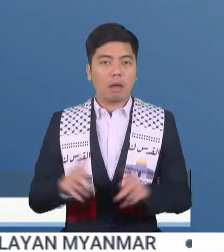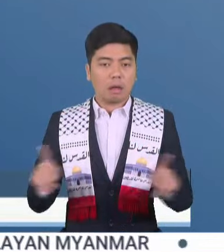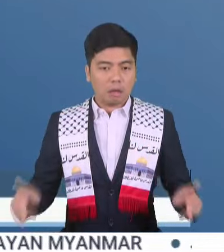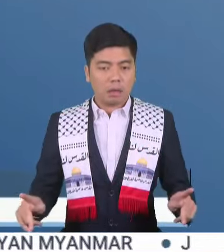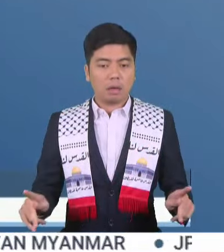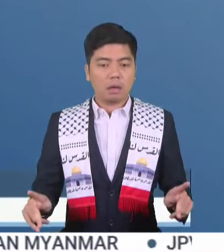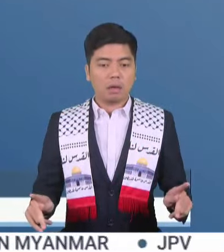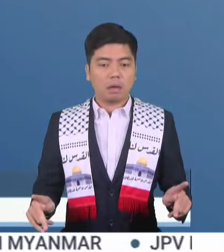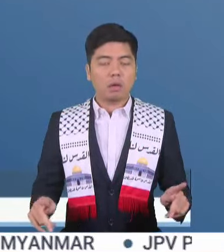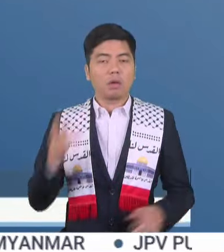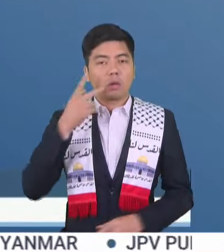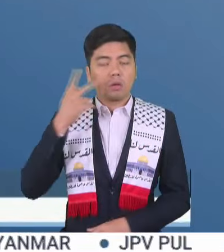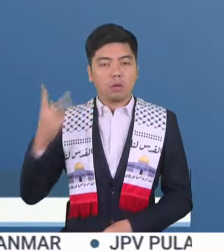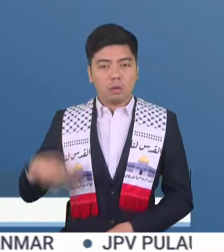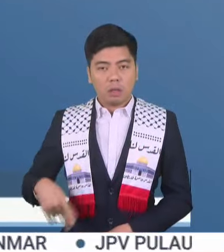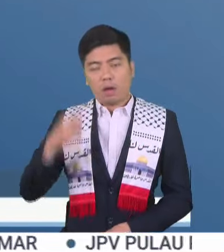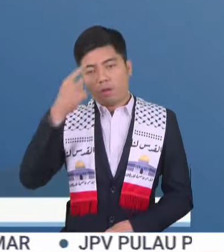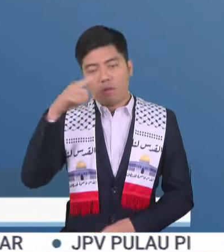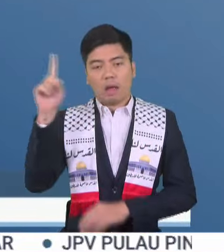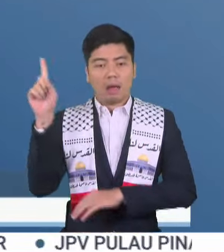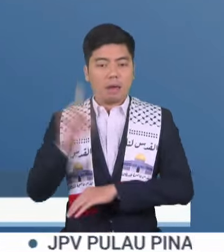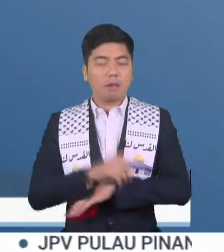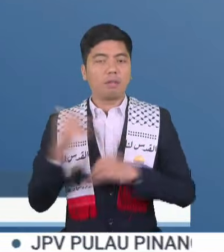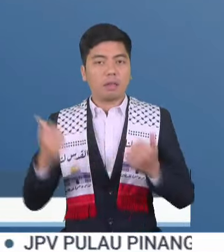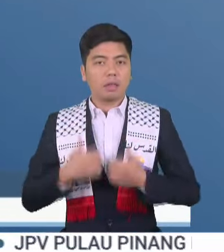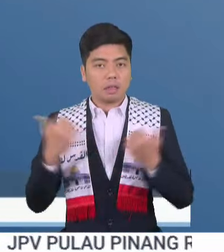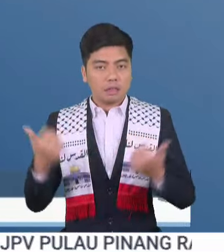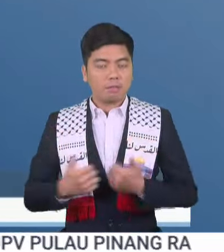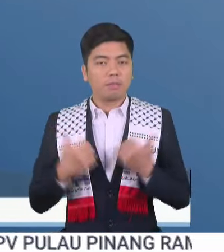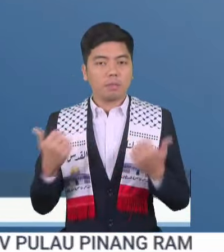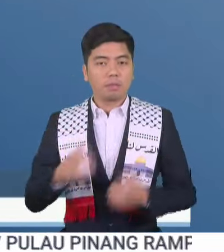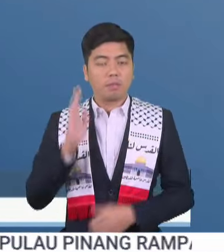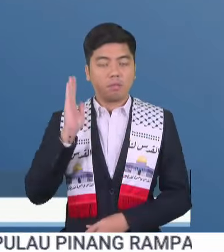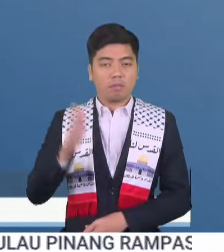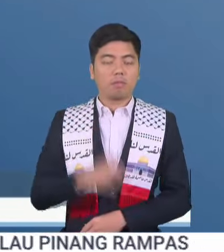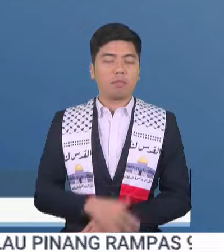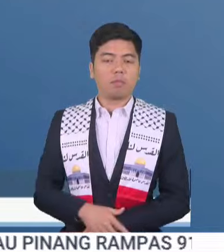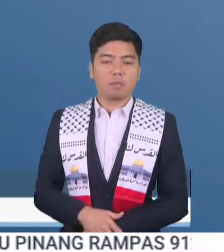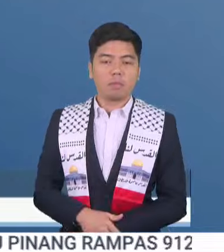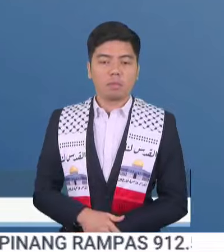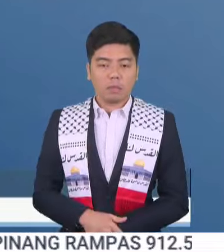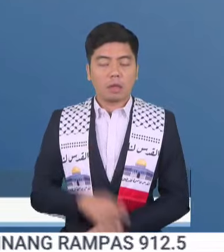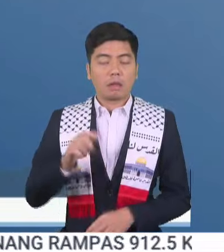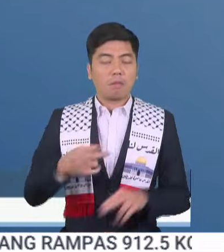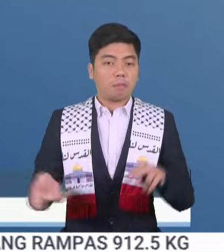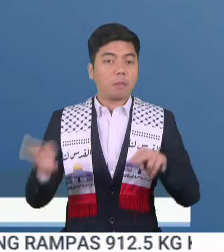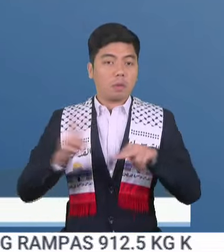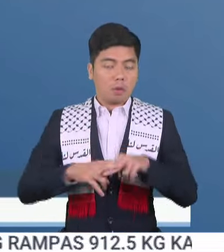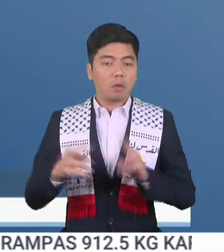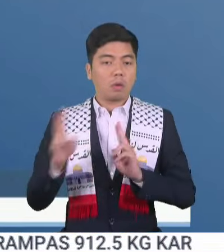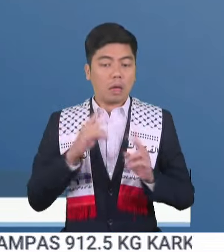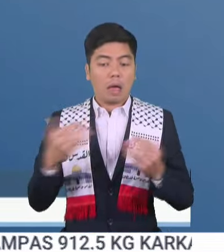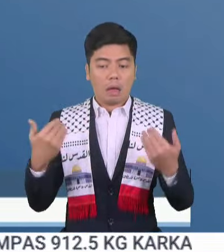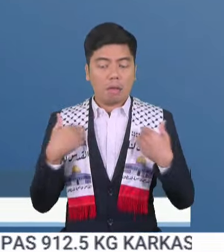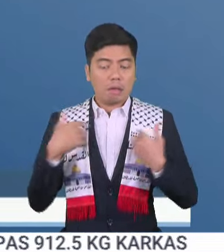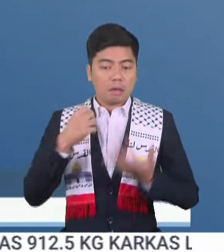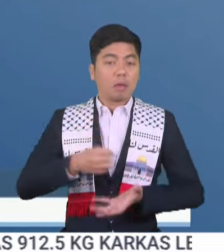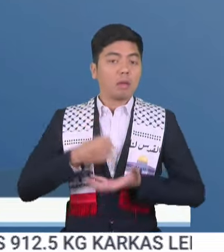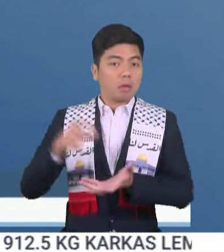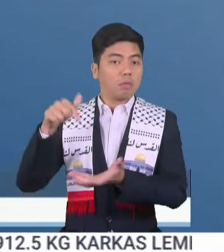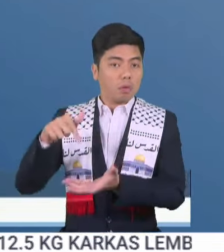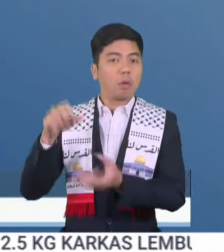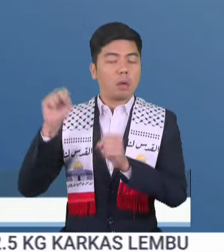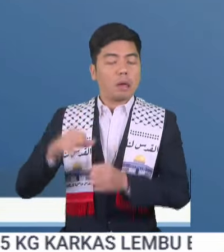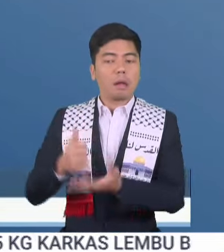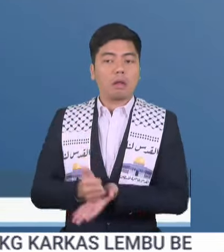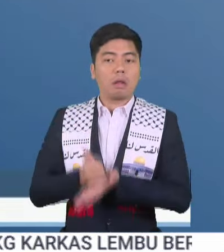Toh Puan Hajah Nokia Kuching bersempena perayaan Hari Raya Aidilfitri akan datang. Beliau menambah dengan adanya sumbangan sedemikian, ia